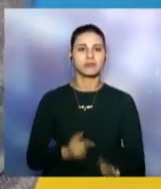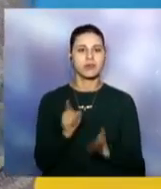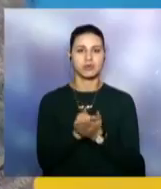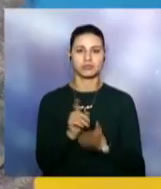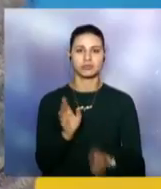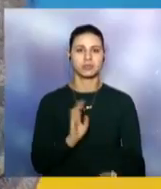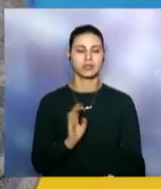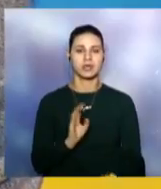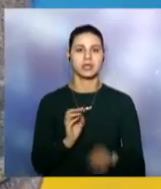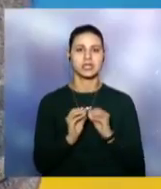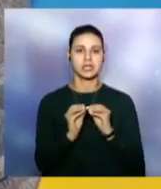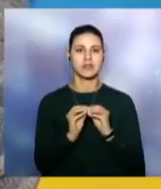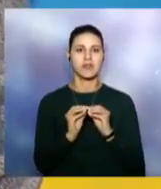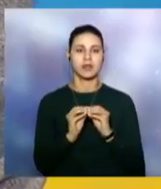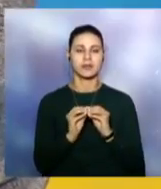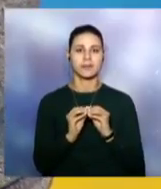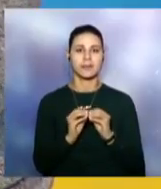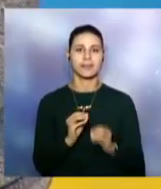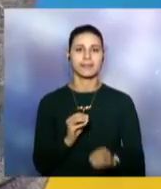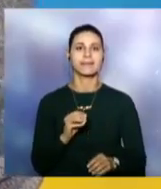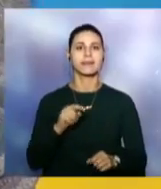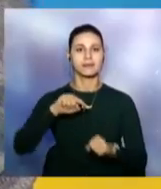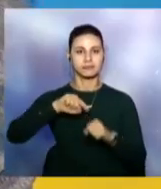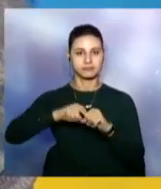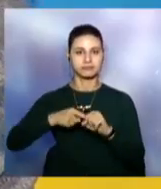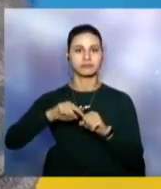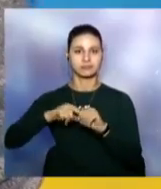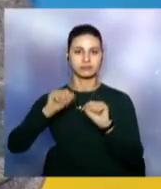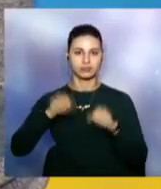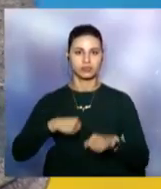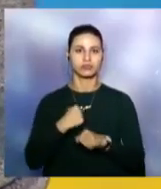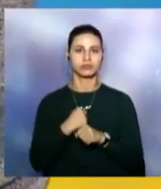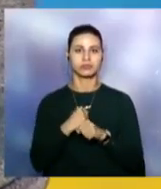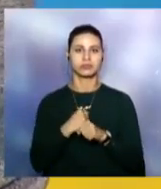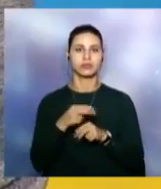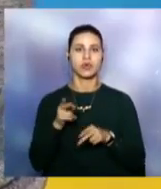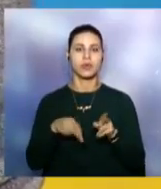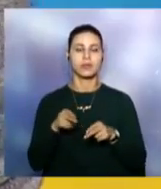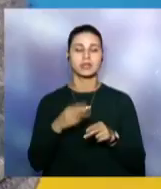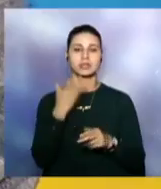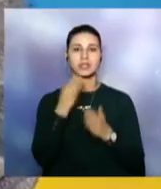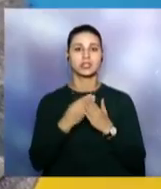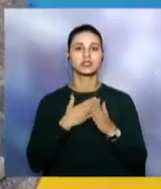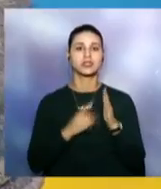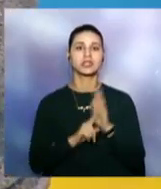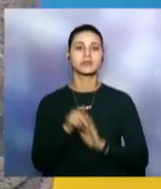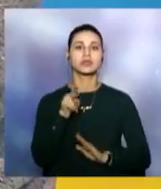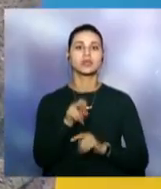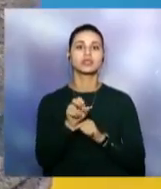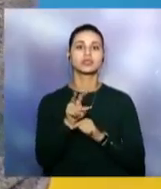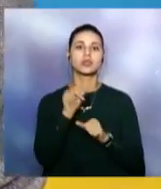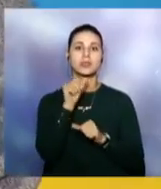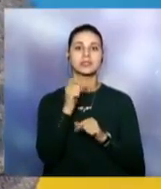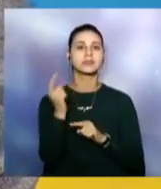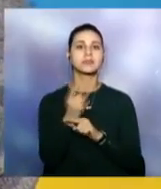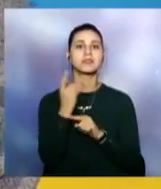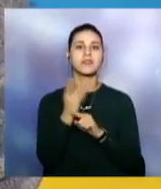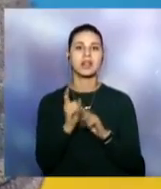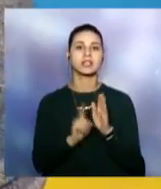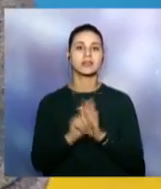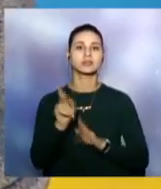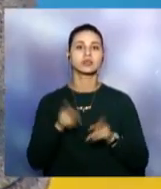ეს იგივე ლაპარასკოპიით. ჩვენ დავიწყეთ დაახლოებით ამ ოპერაციების კეთება 2012 წელს პირველად